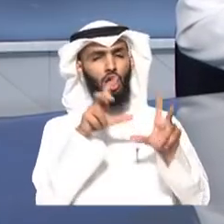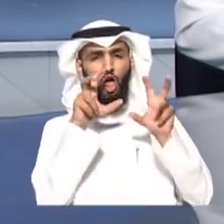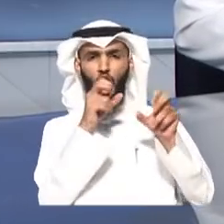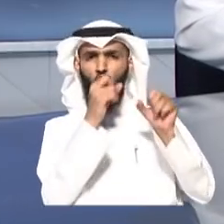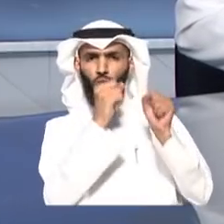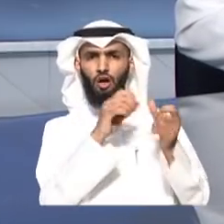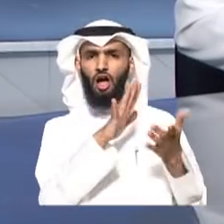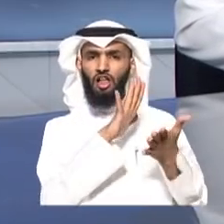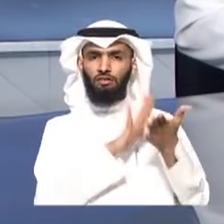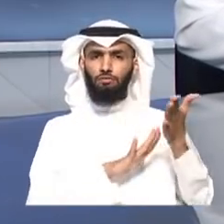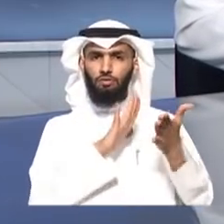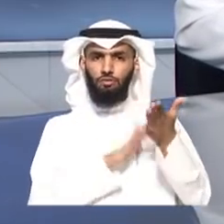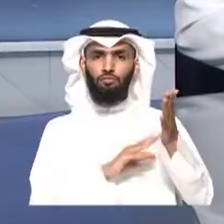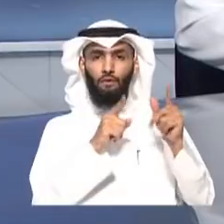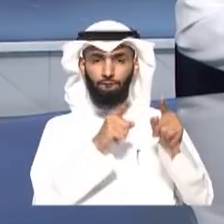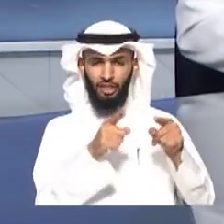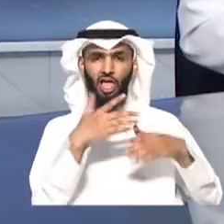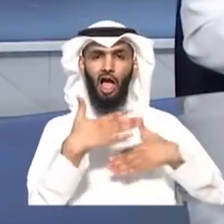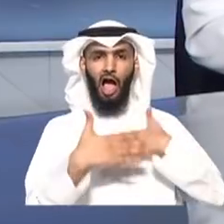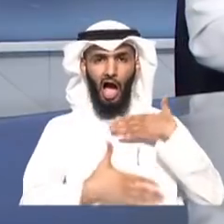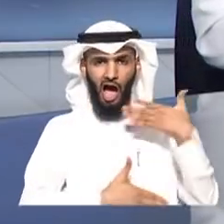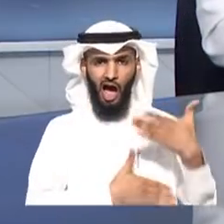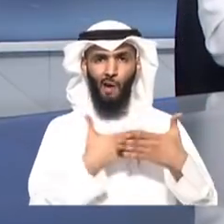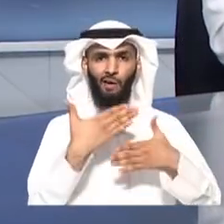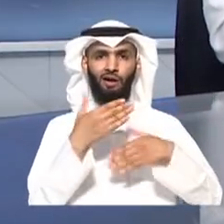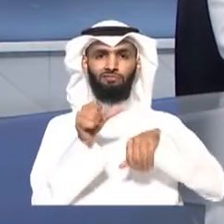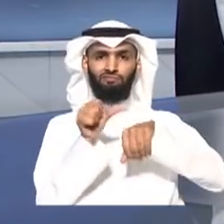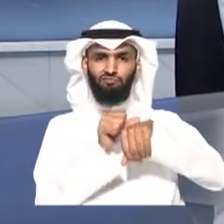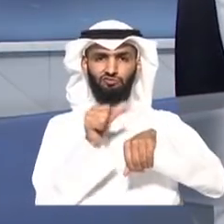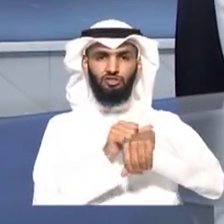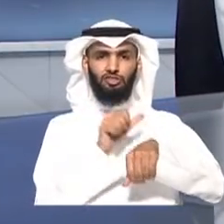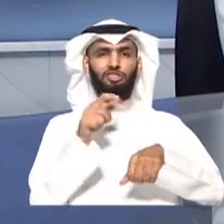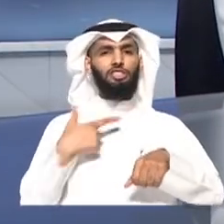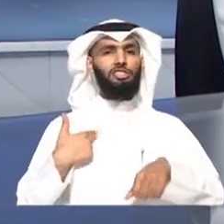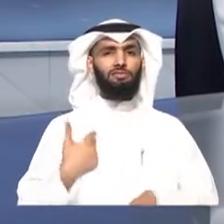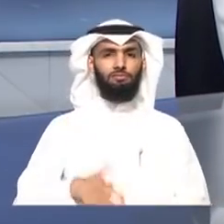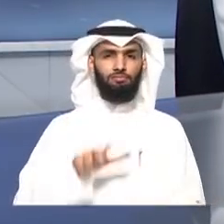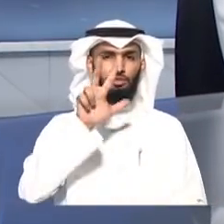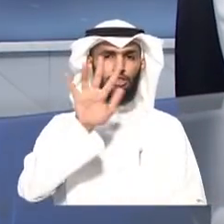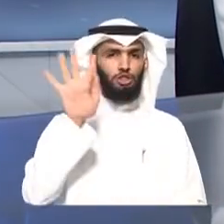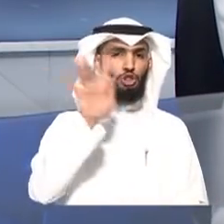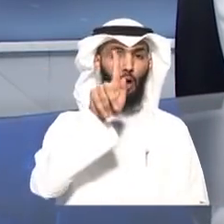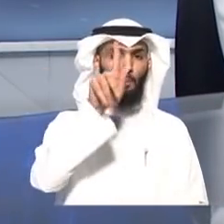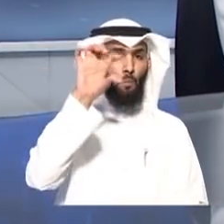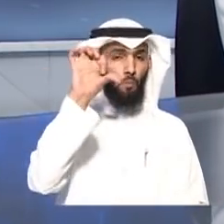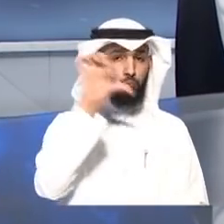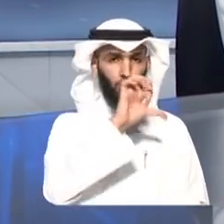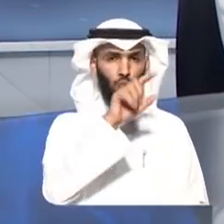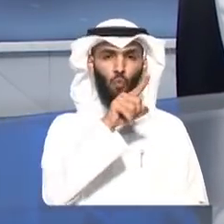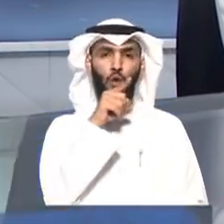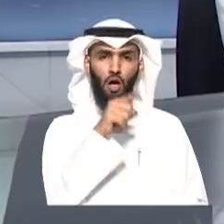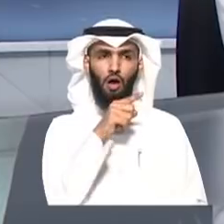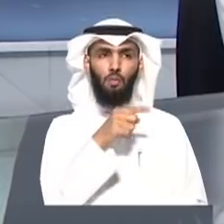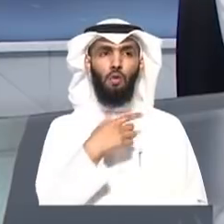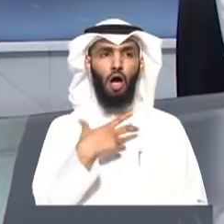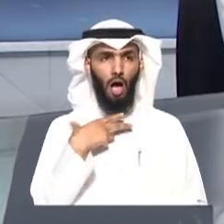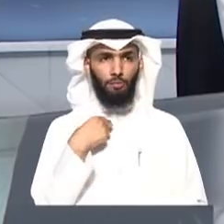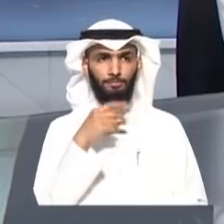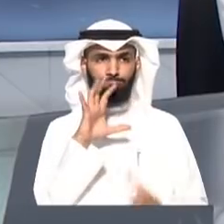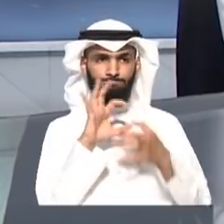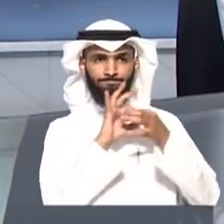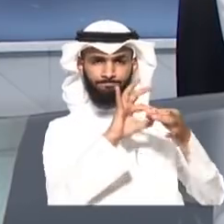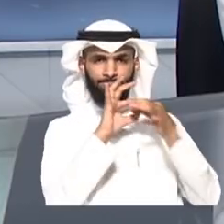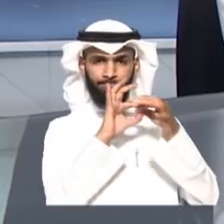تم إحباط تهريب كمية كبيرة من مادة الشبو المؤثر عقليا. نعم، وزارة الداخلية وبالتنسيق مع الجهات المعنية